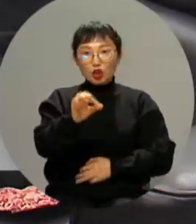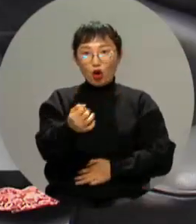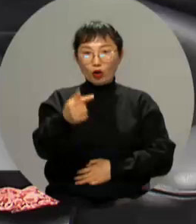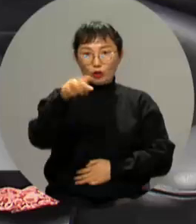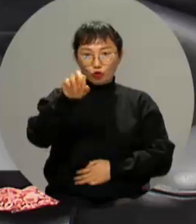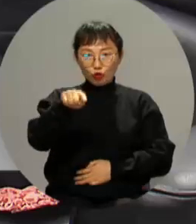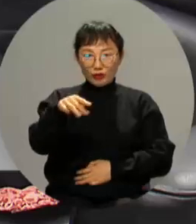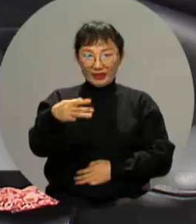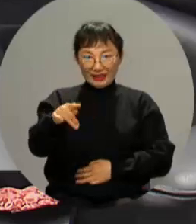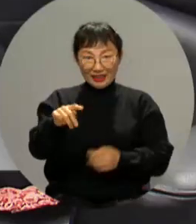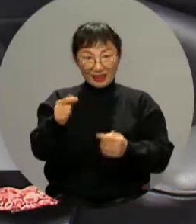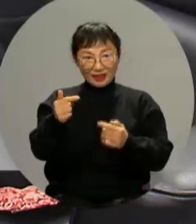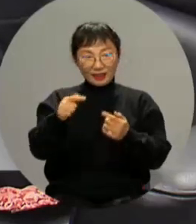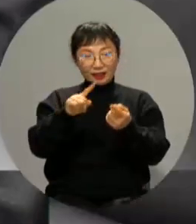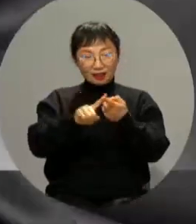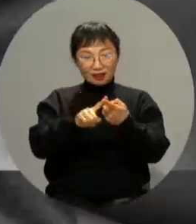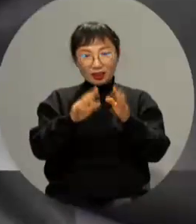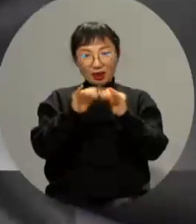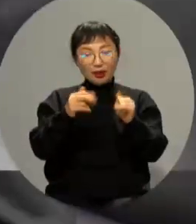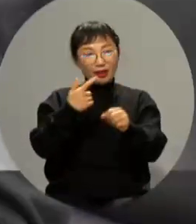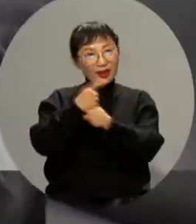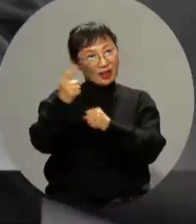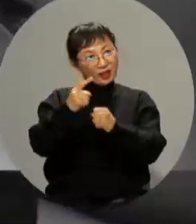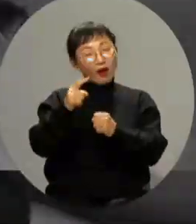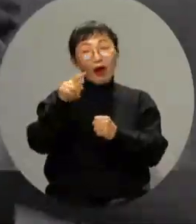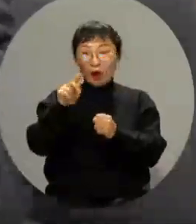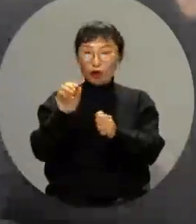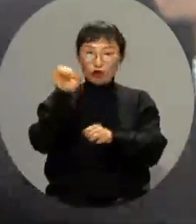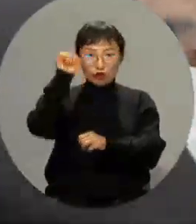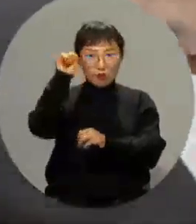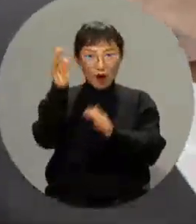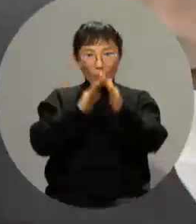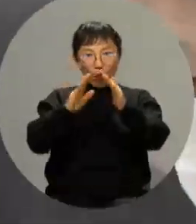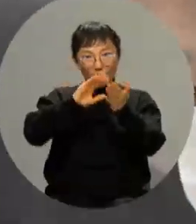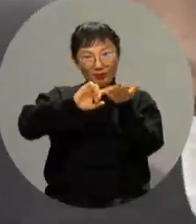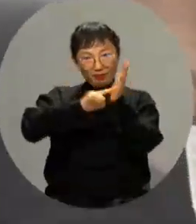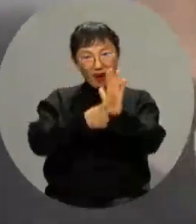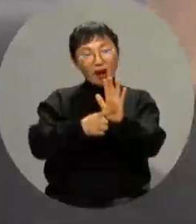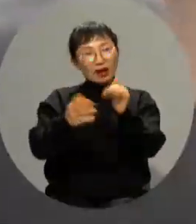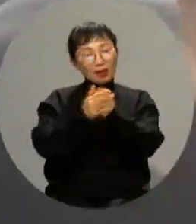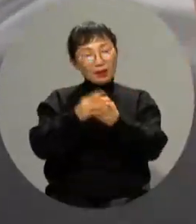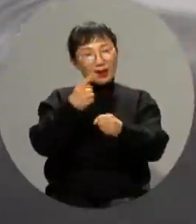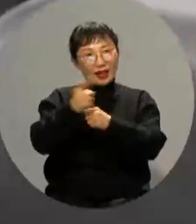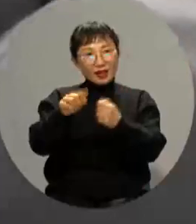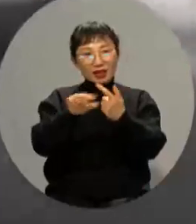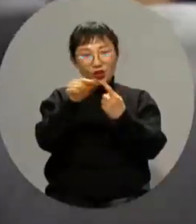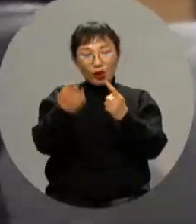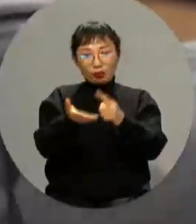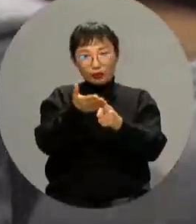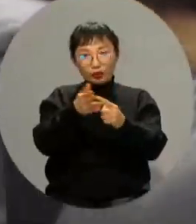내년초 출마를 공식화할 것으로 보여 선거전은 신년 벽대부터 가열될 전망입니다